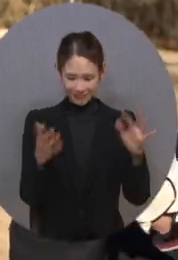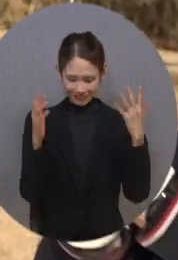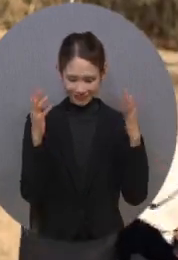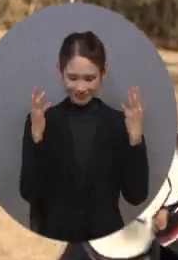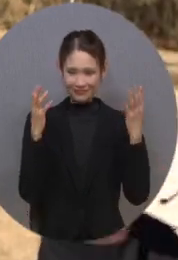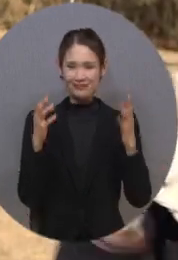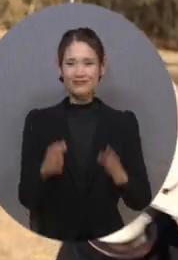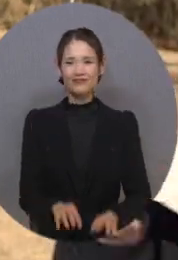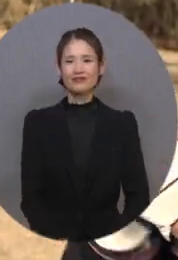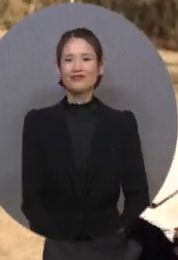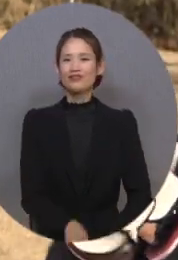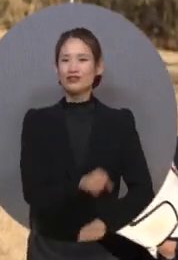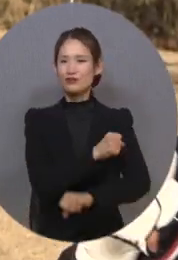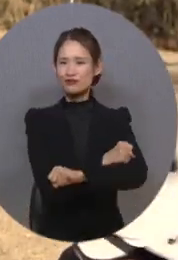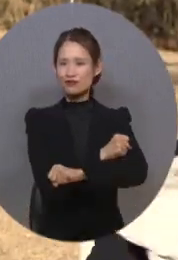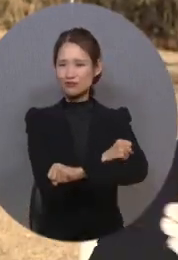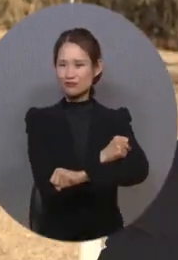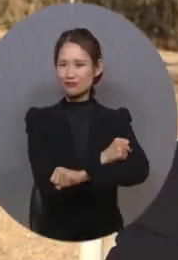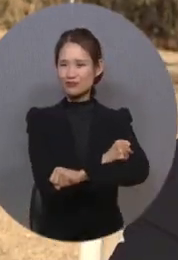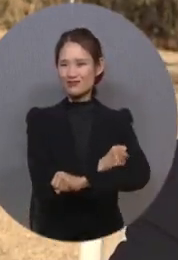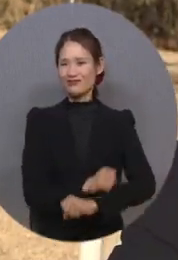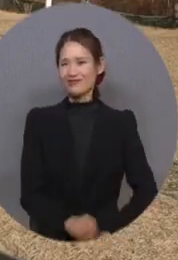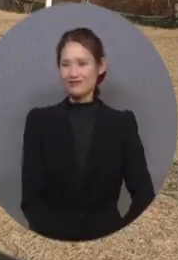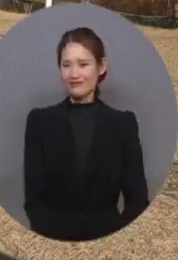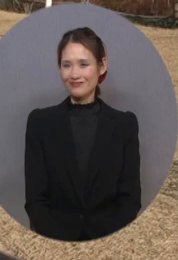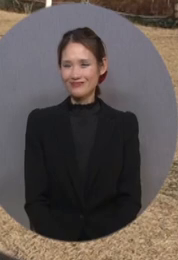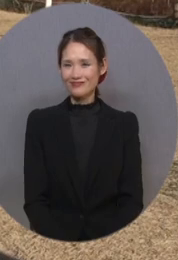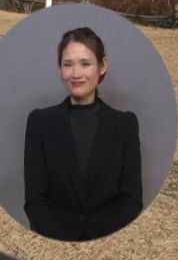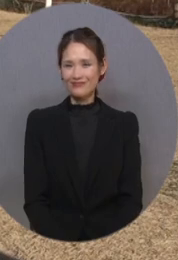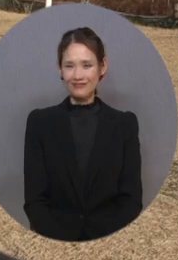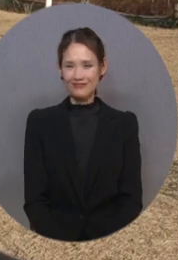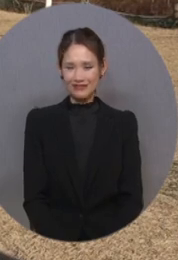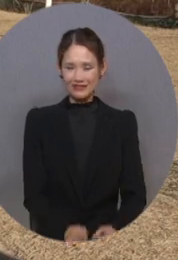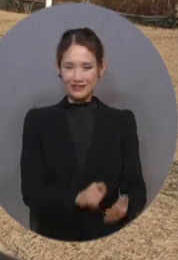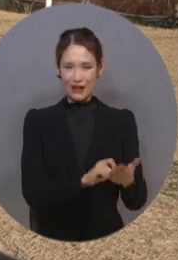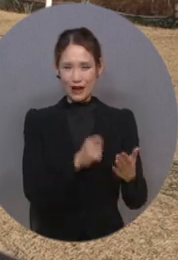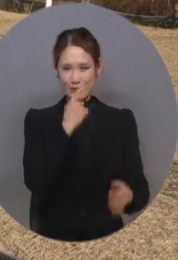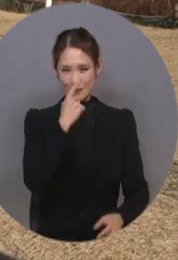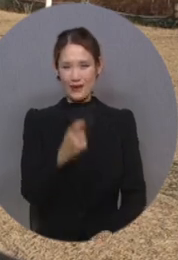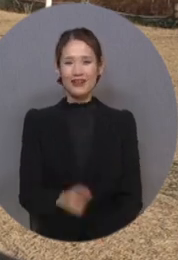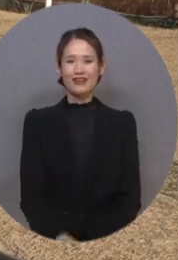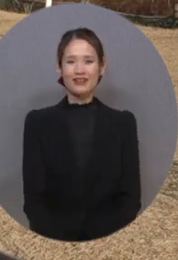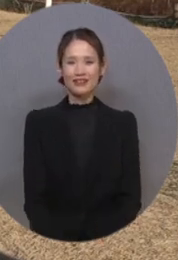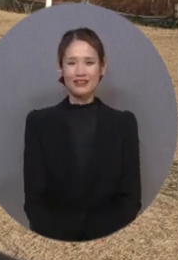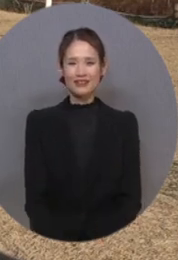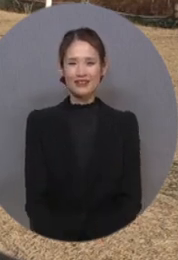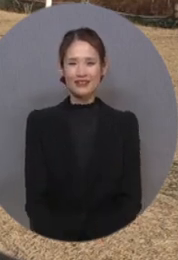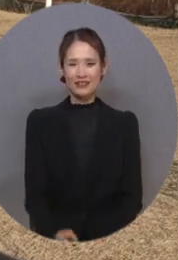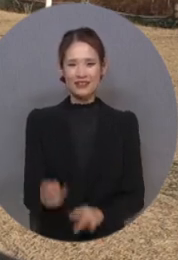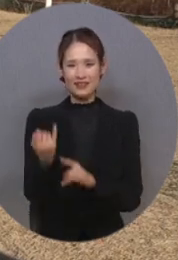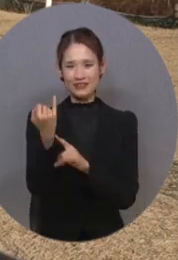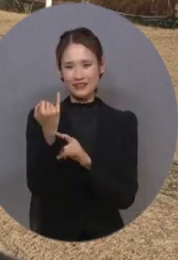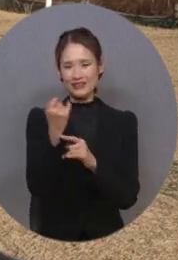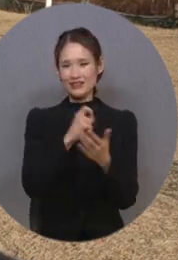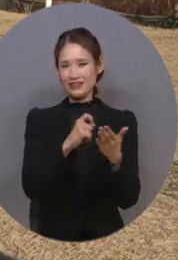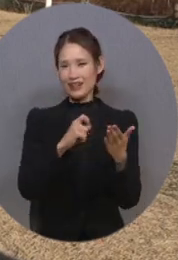박수. 아, 수고했습니다. 정말. 수고했어요. 아, 아 사이 네. 멋있으시다. 오. 자, 윤수 씨. 제가